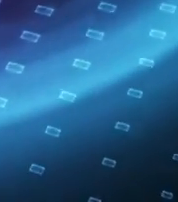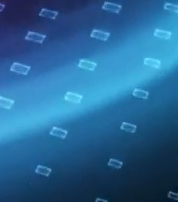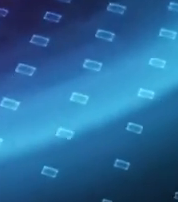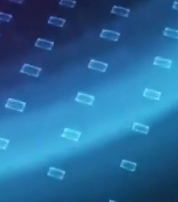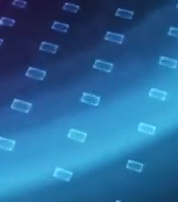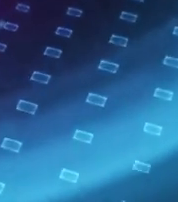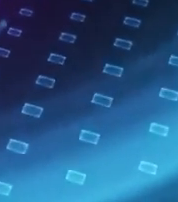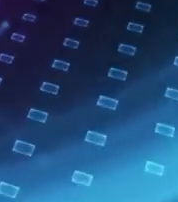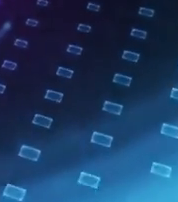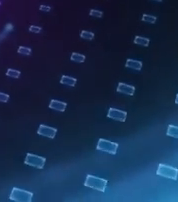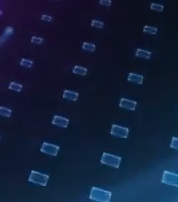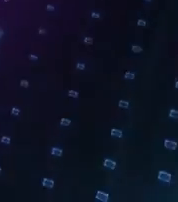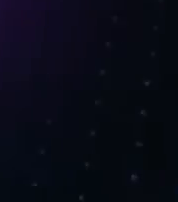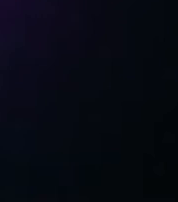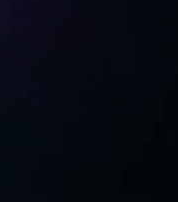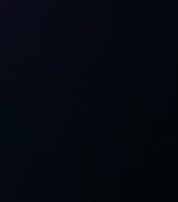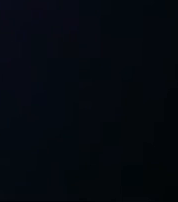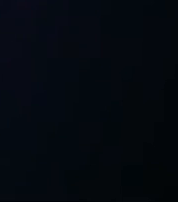menyentuhku